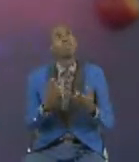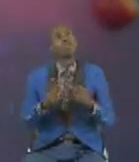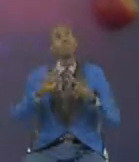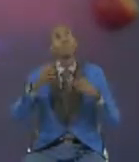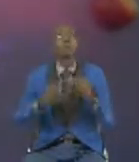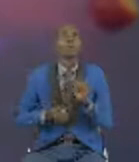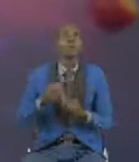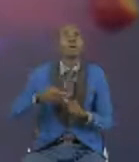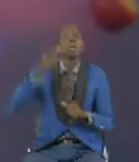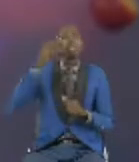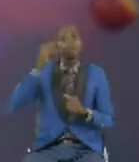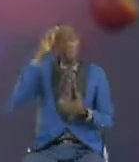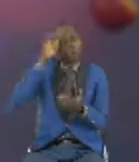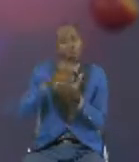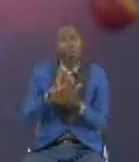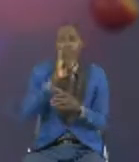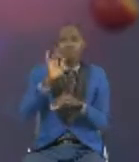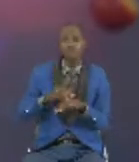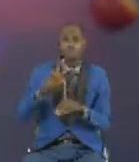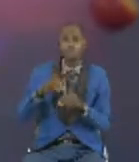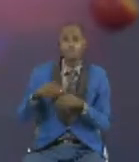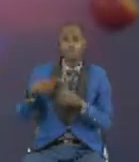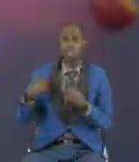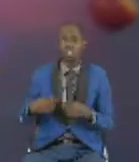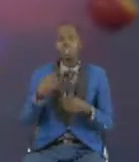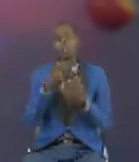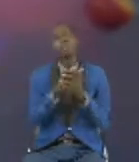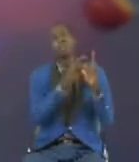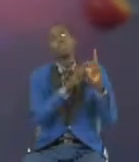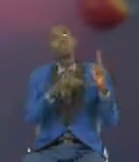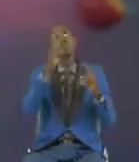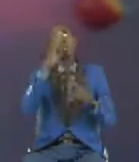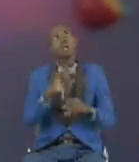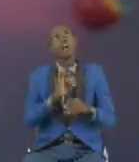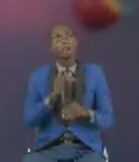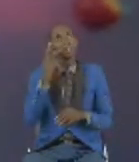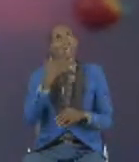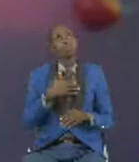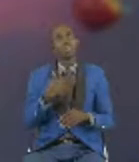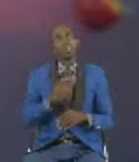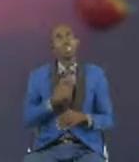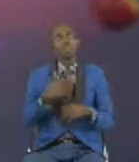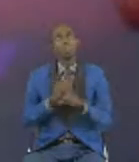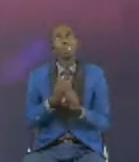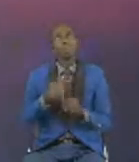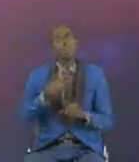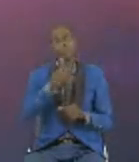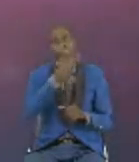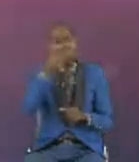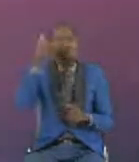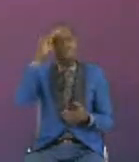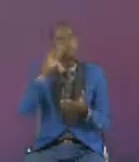mari a le cœur touché et dit: Dieu, je me vois, fais de moi un meilleur